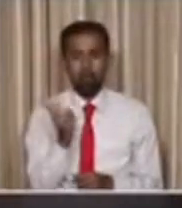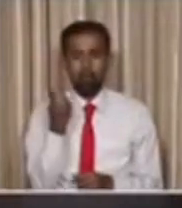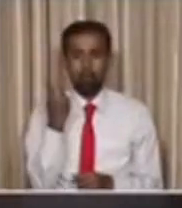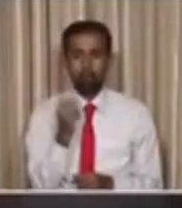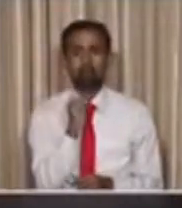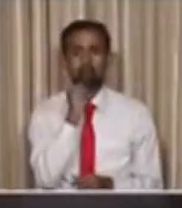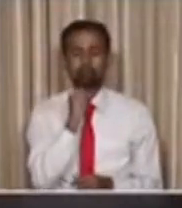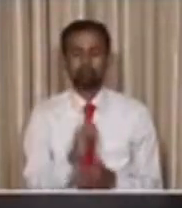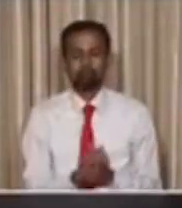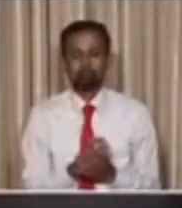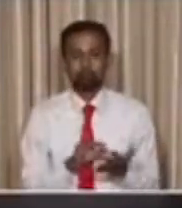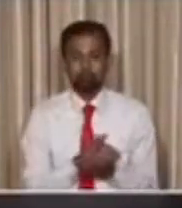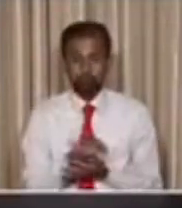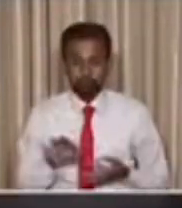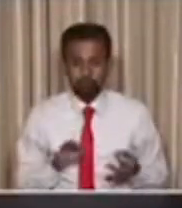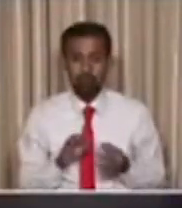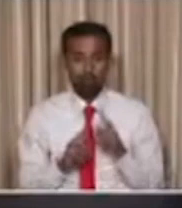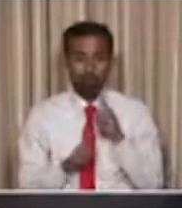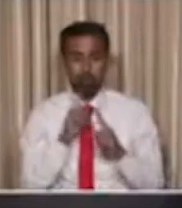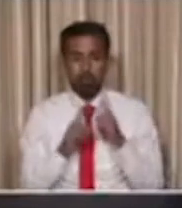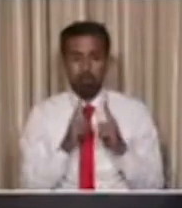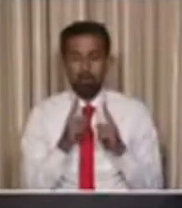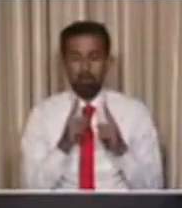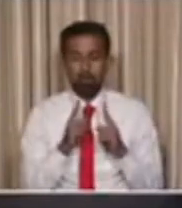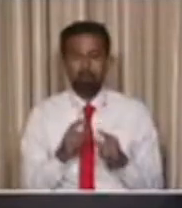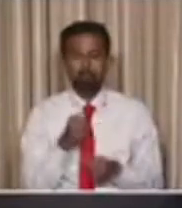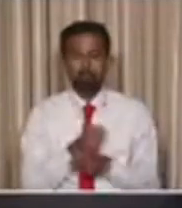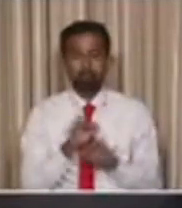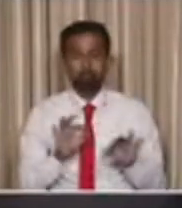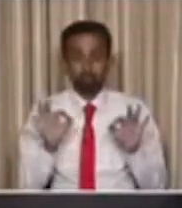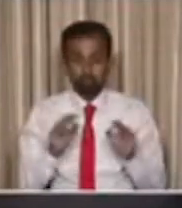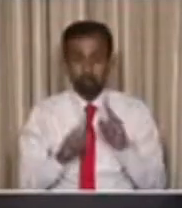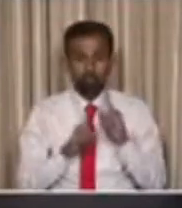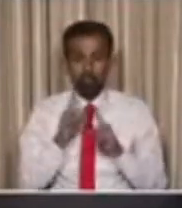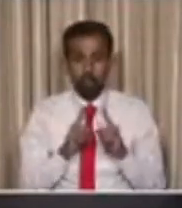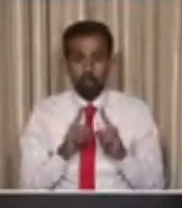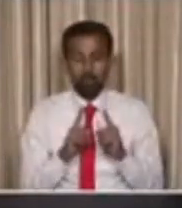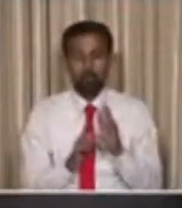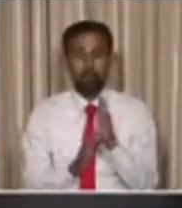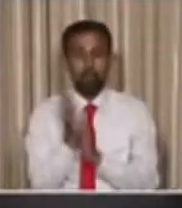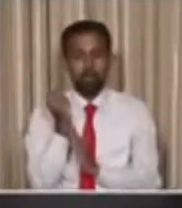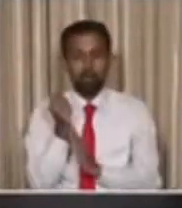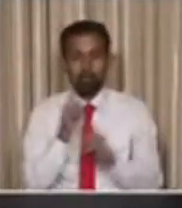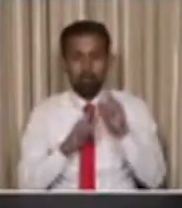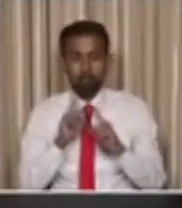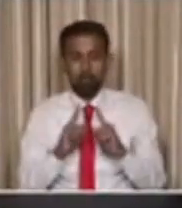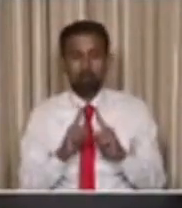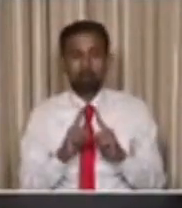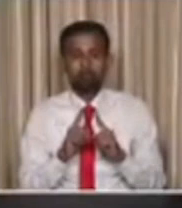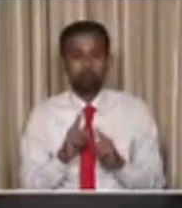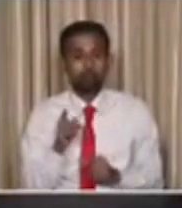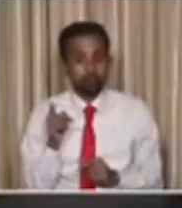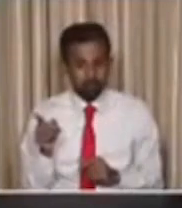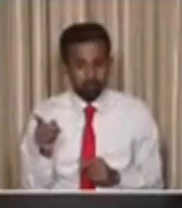පුදුමයි. ප්‍රජාතන්ත්‍රවාදය ගැන කතා කරපු යහපාලනය ගැන කතා කරපු මානව හිමිකම් ගැන කතා කරපු